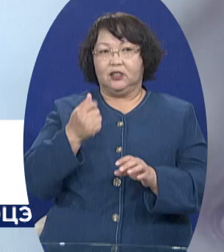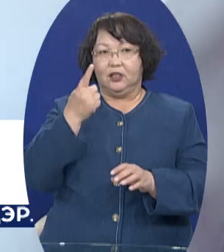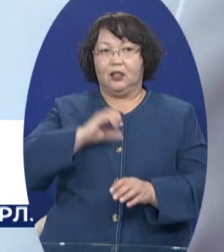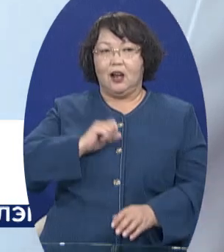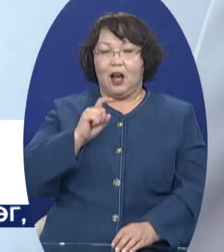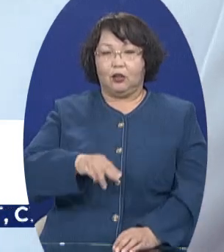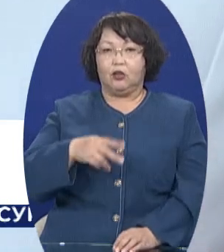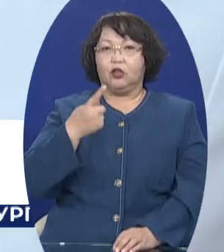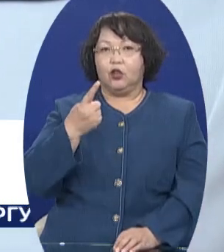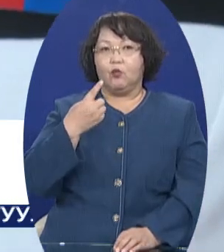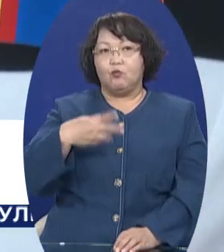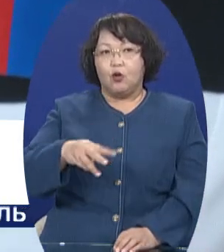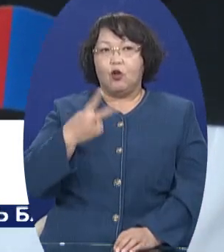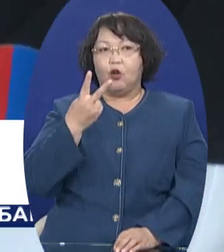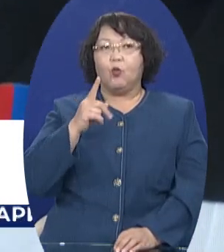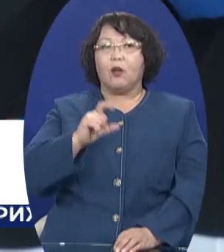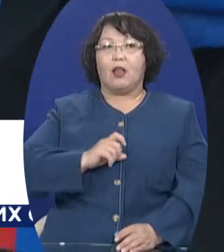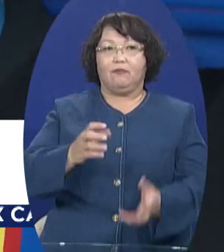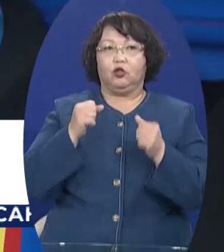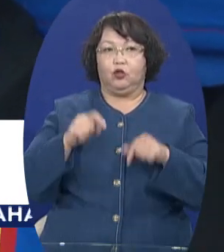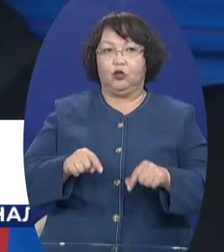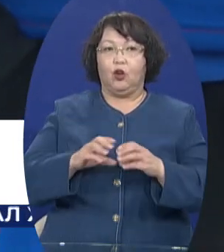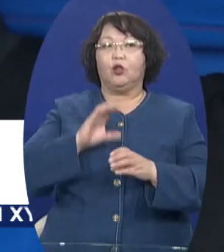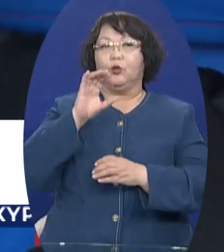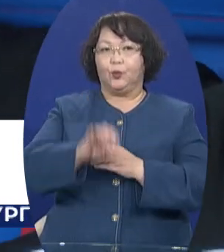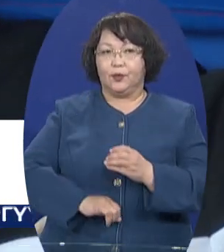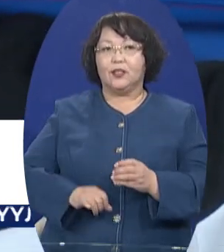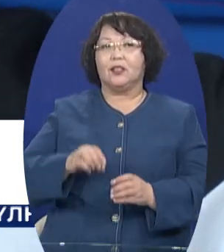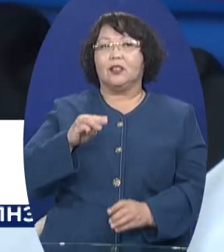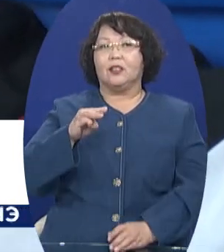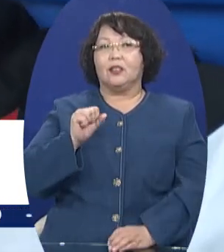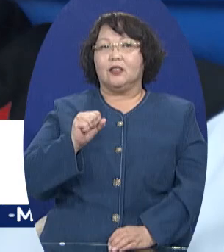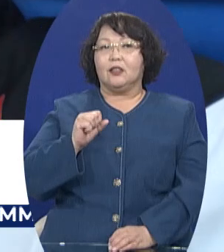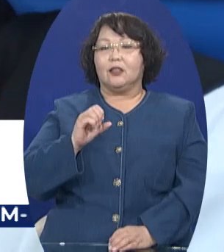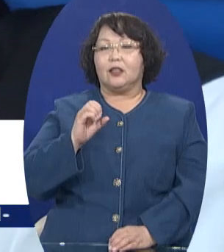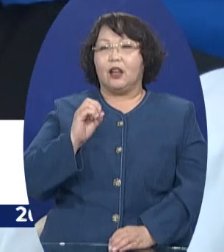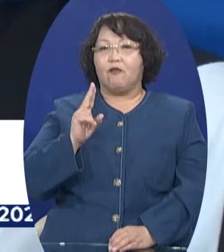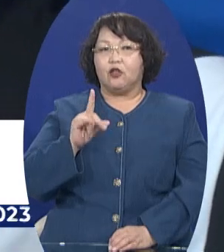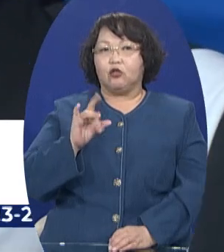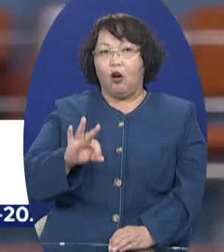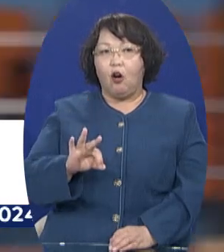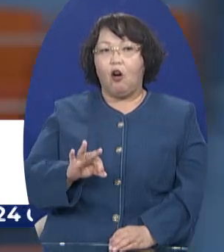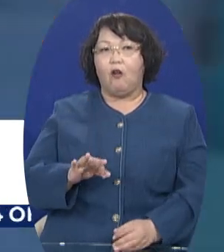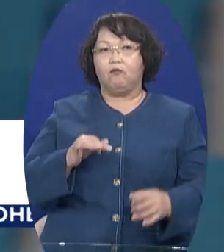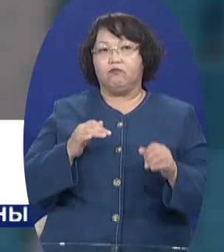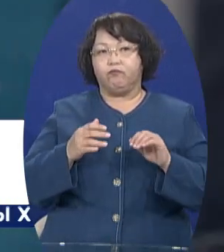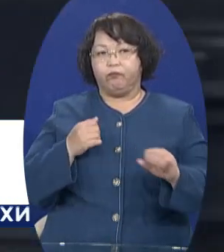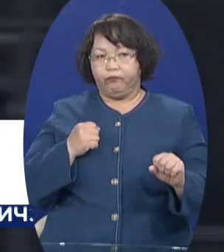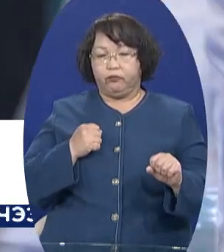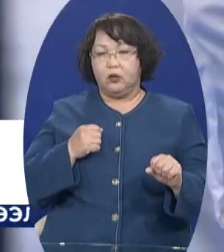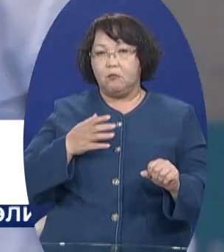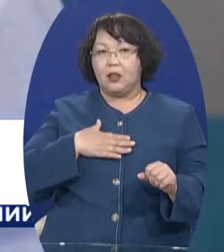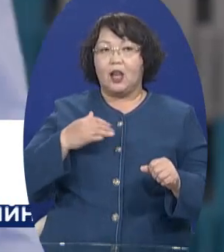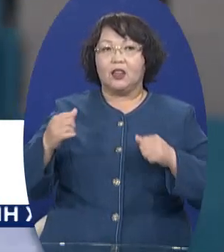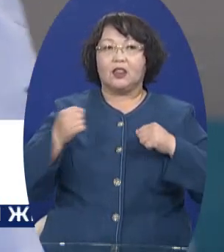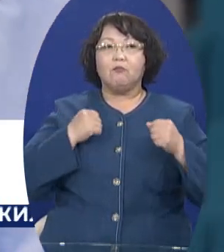мөнгө 2 хүрэл медаль хүртсэн. Харин өнөөдөр олон улсын тайквондогийн гол төрлүүдийн нэг болох тулааны төрөлд насан туршидын англилд манай тамирчид